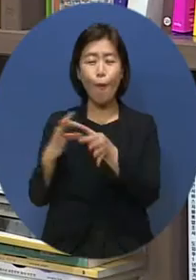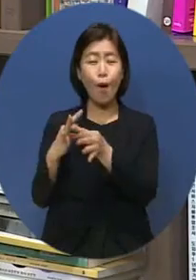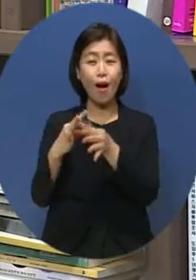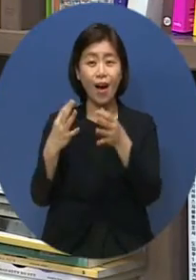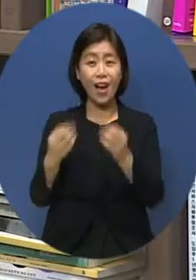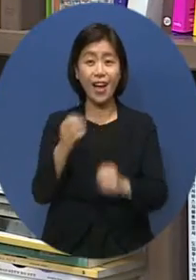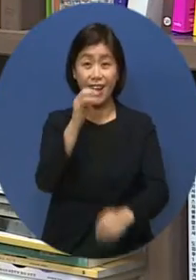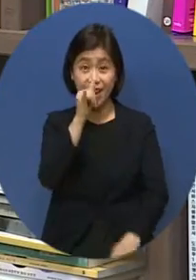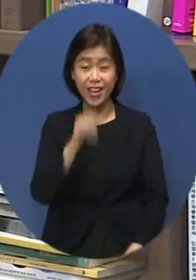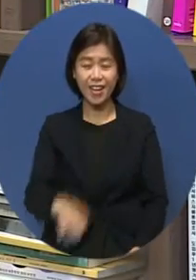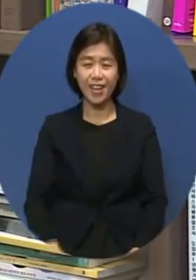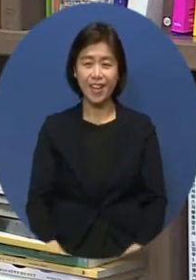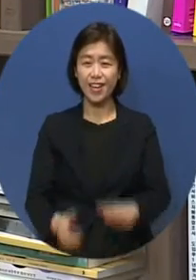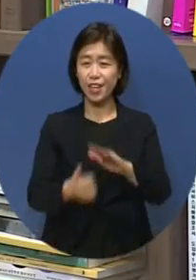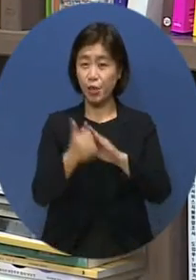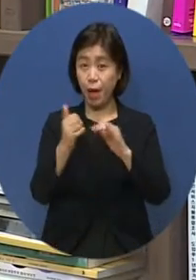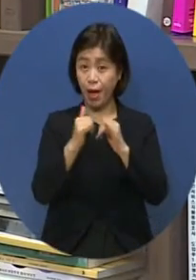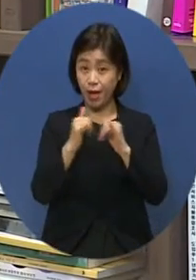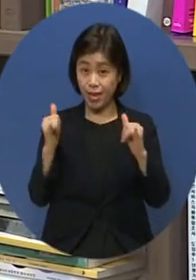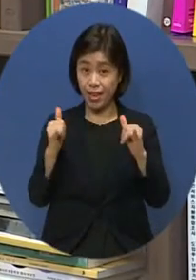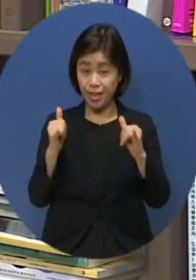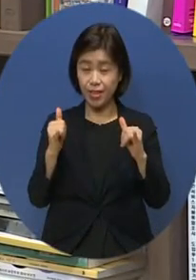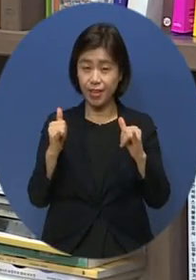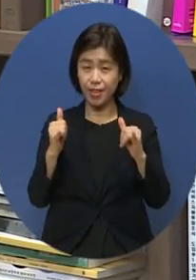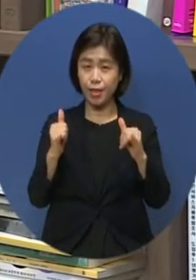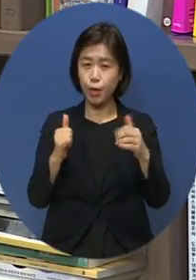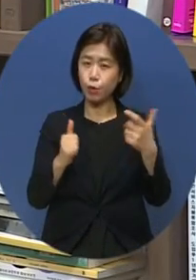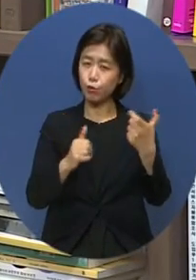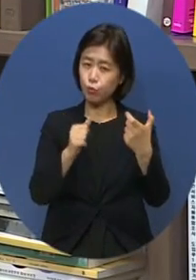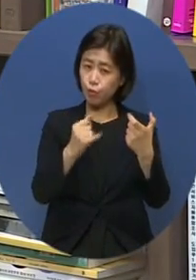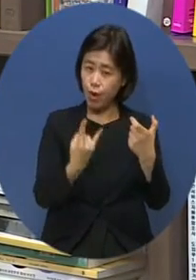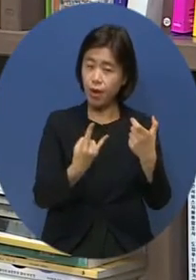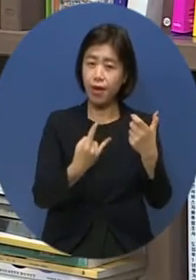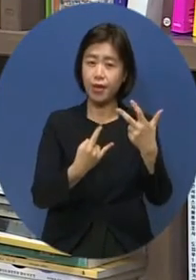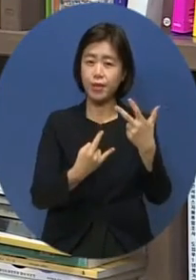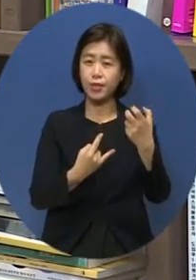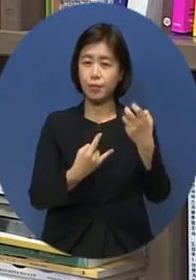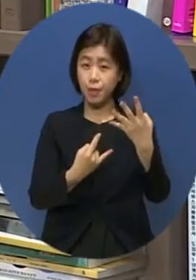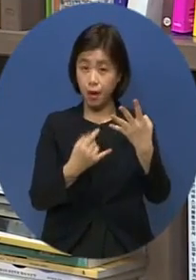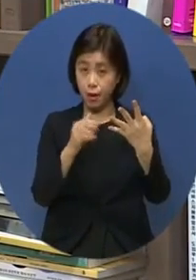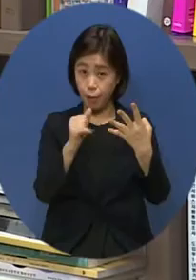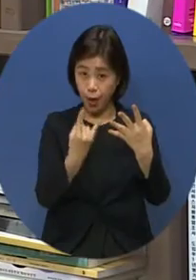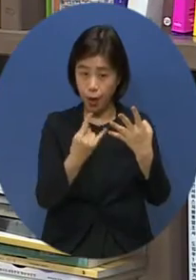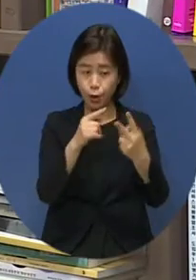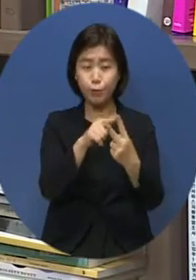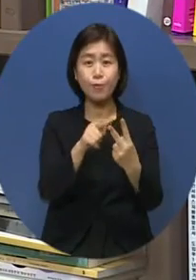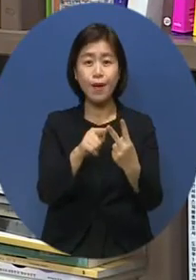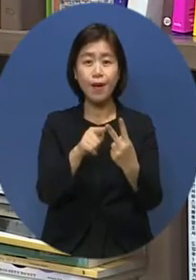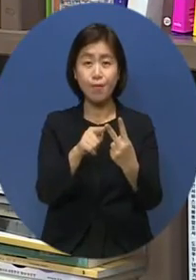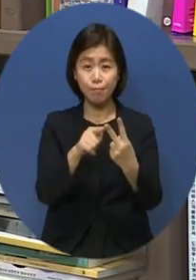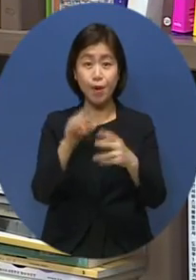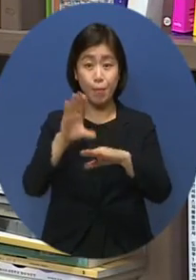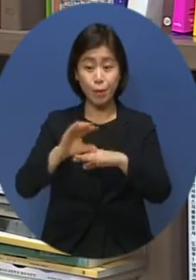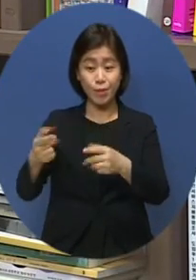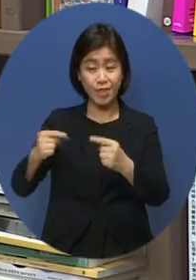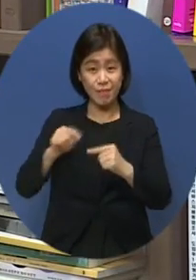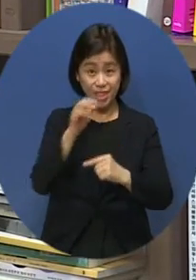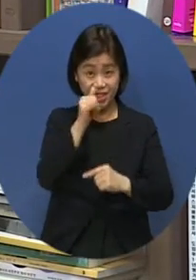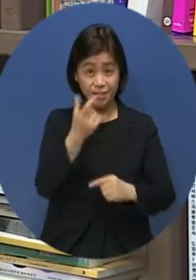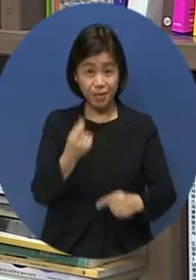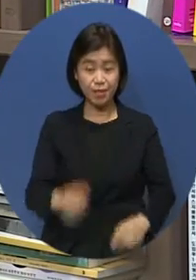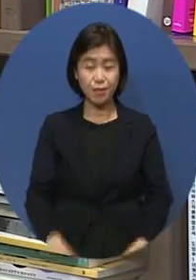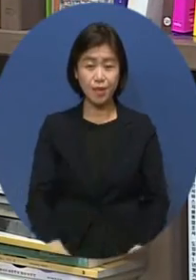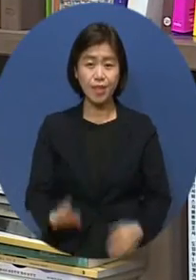네. 저희 이 희망인에서 60회하고 74회 이렇게 두 번이나 출연을 해주셨던 인연이 있으신데 네,